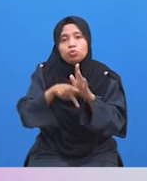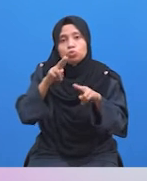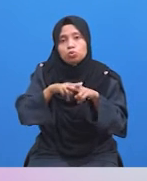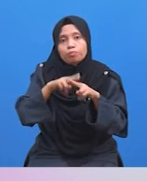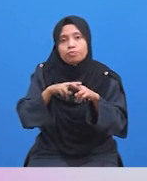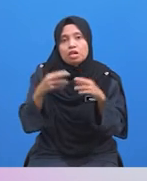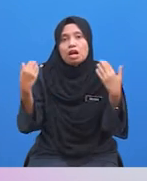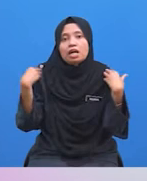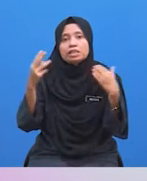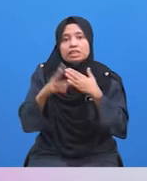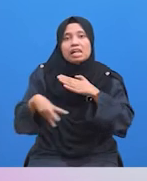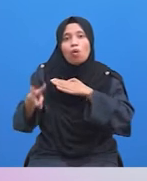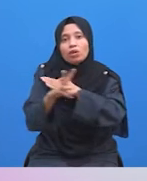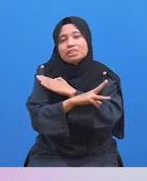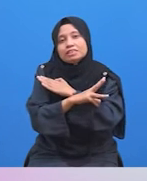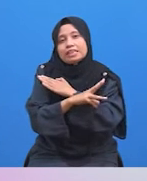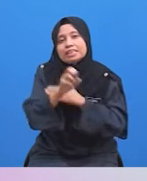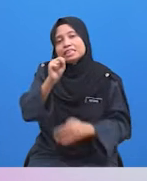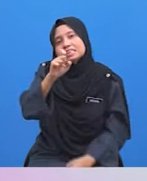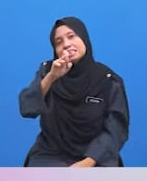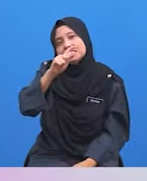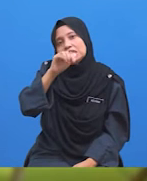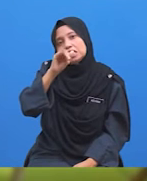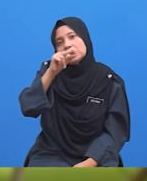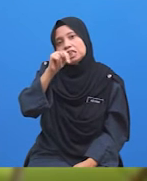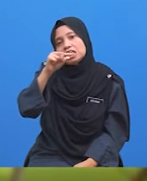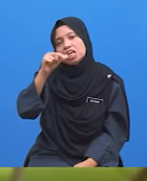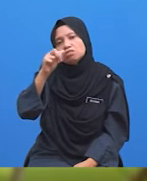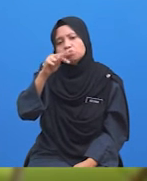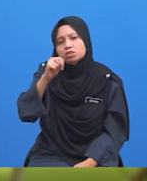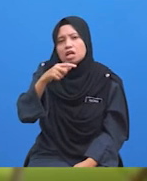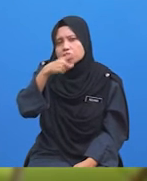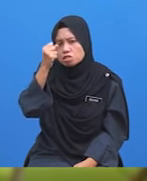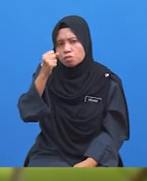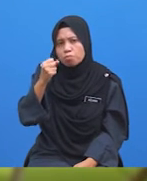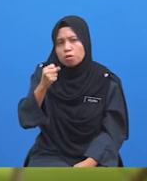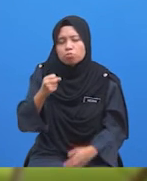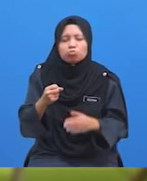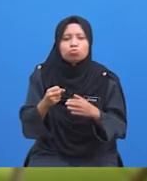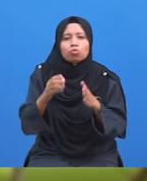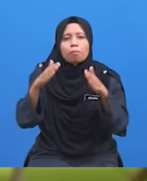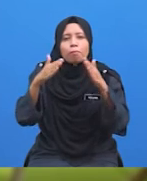wujud kawasan setinggan kekurangan rumah kos rendah dan nilai rumah yang tinggi di